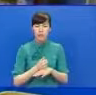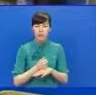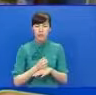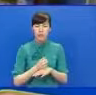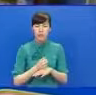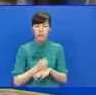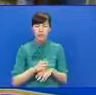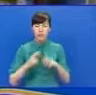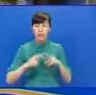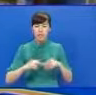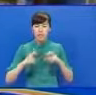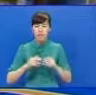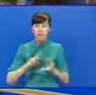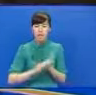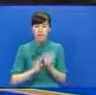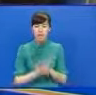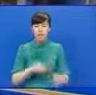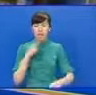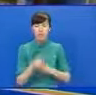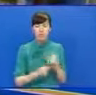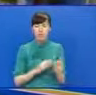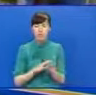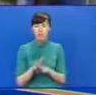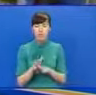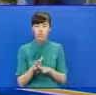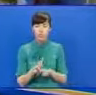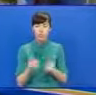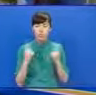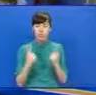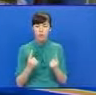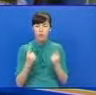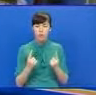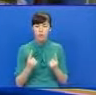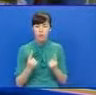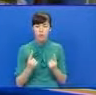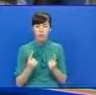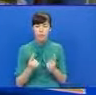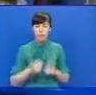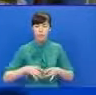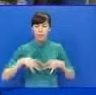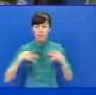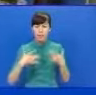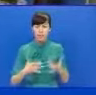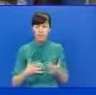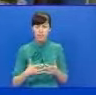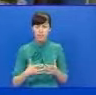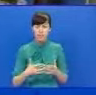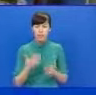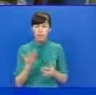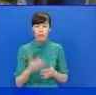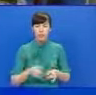елбасының сындарлы саясатының арқасында өтіп жатқан үлкен мереке тойға